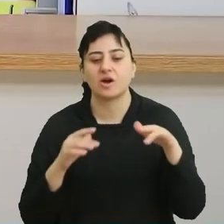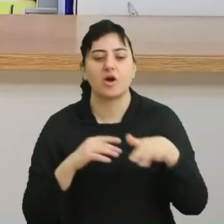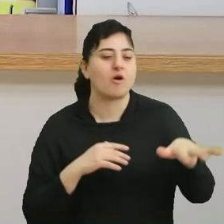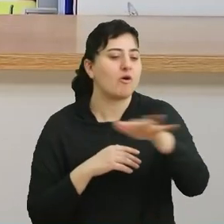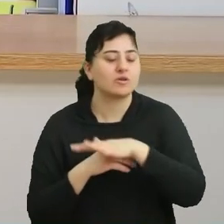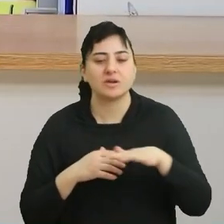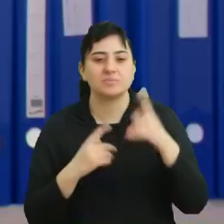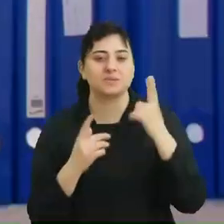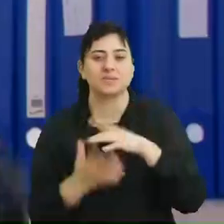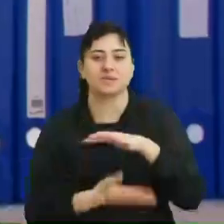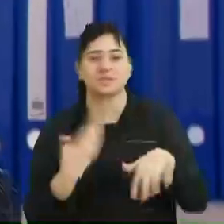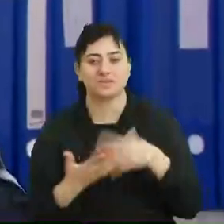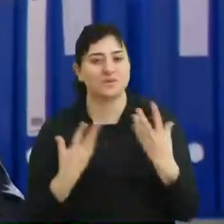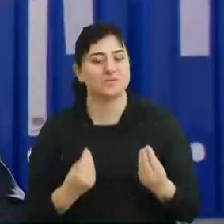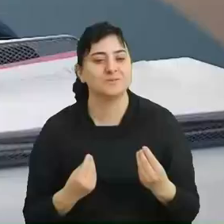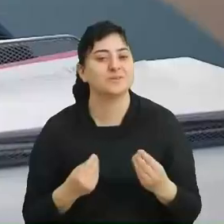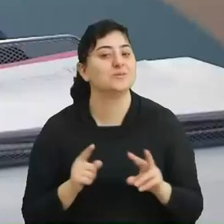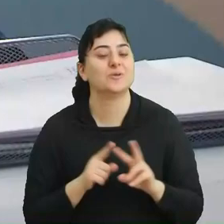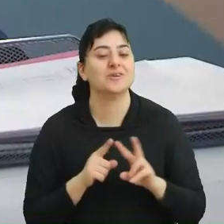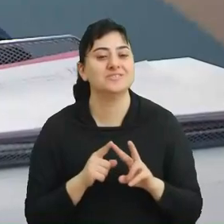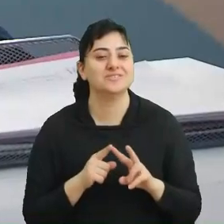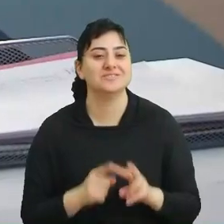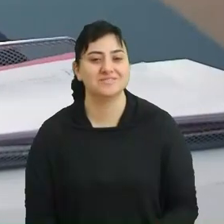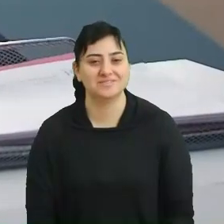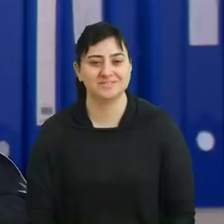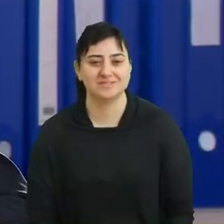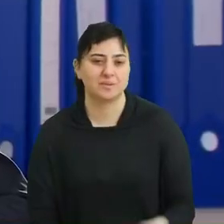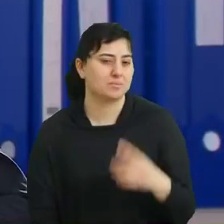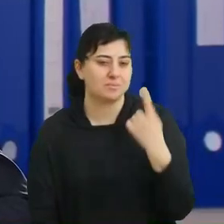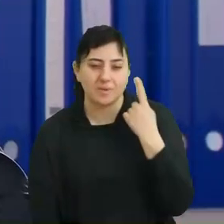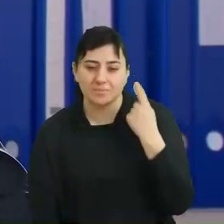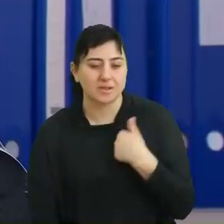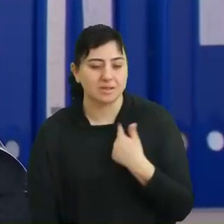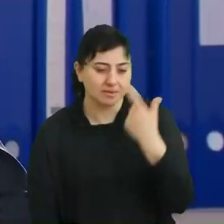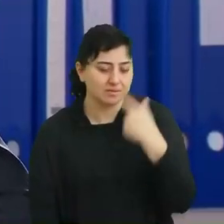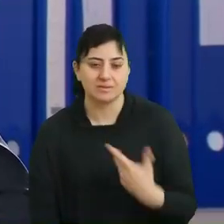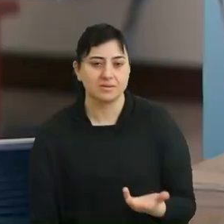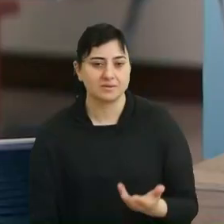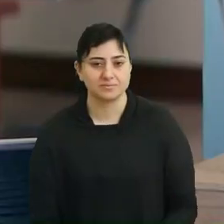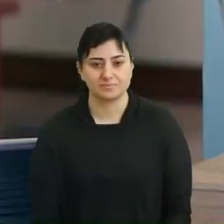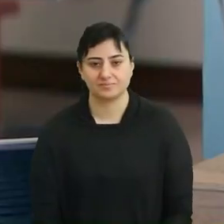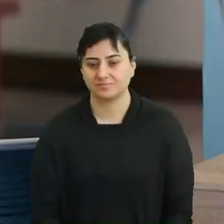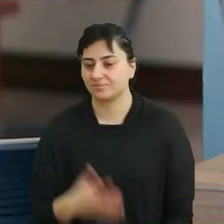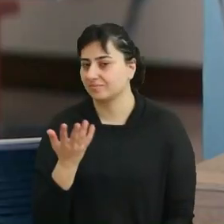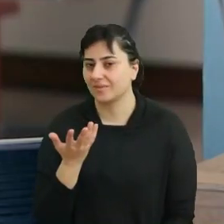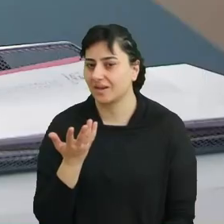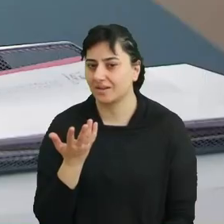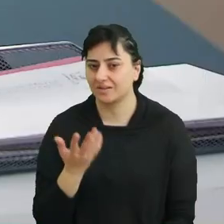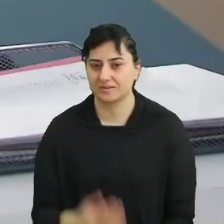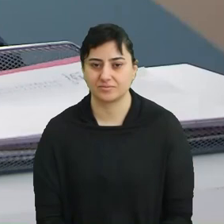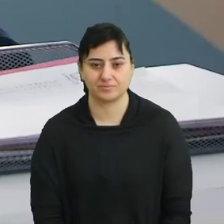ortalığı birbirine katarlar. Nurhan! Bankonun altından fırladı. Bir bakalım ben neyim. Neymiş bu